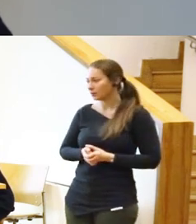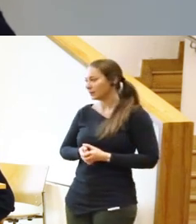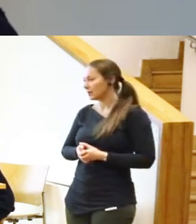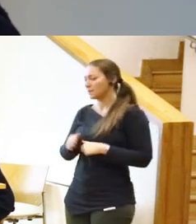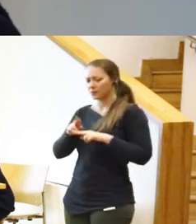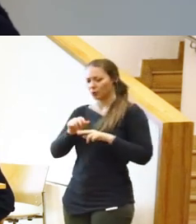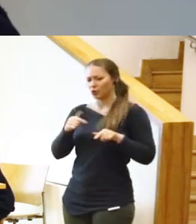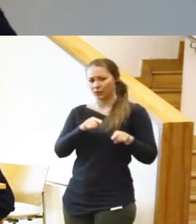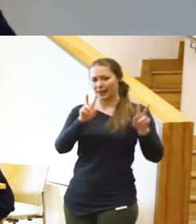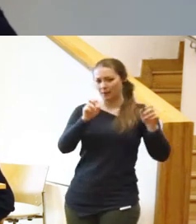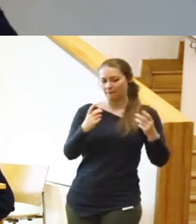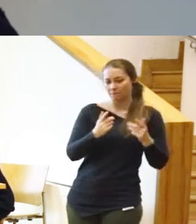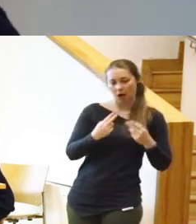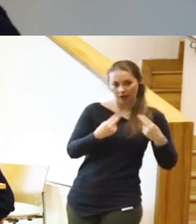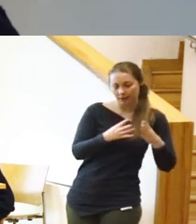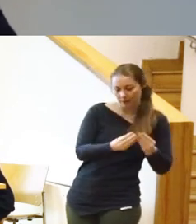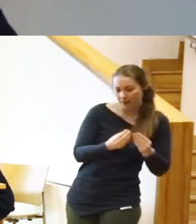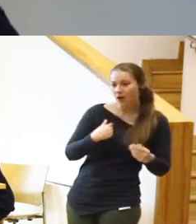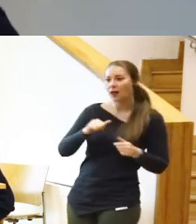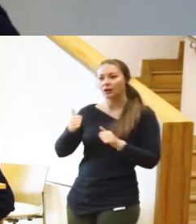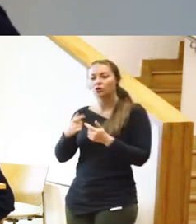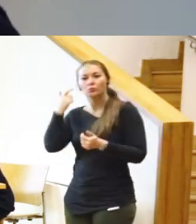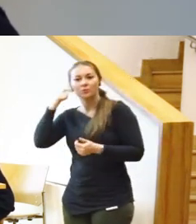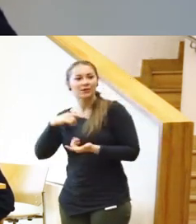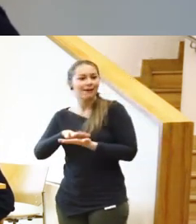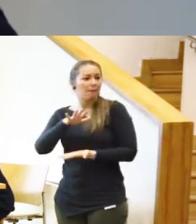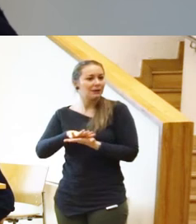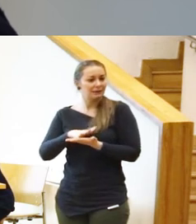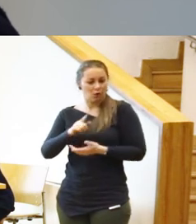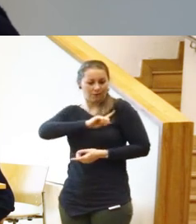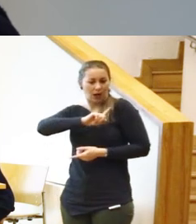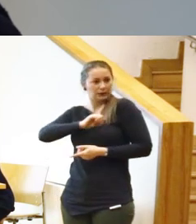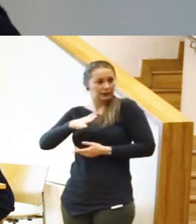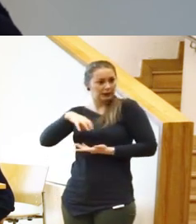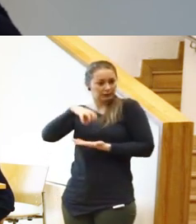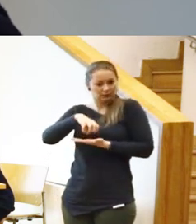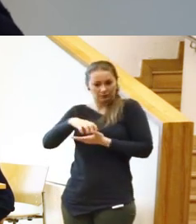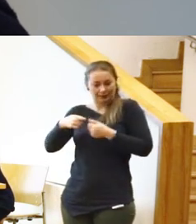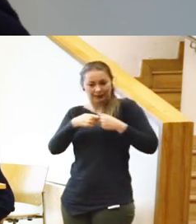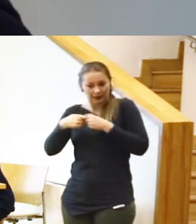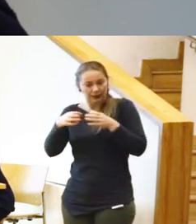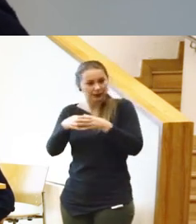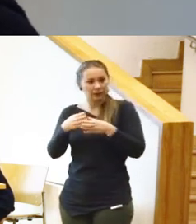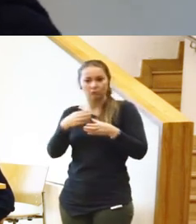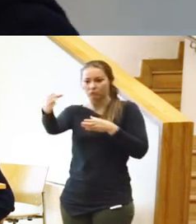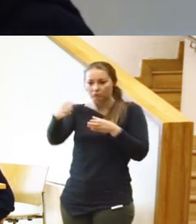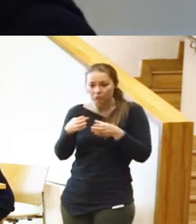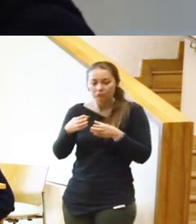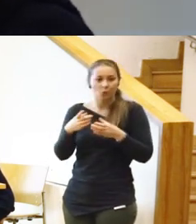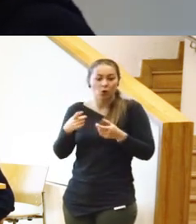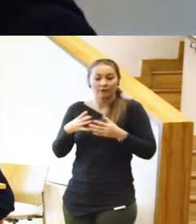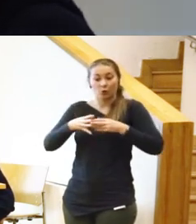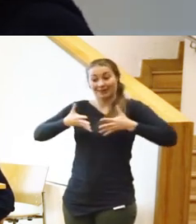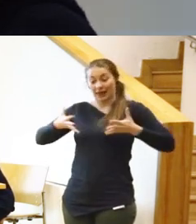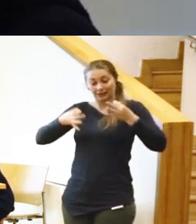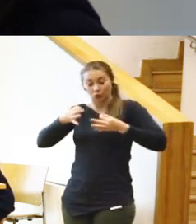chviličku vrátím. Ale že zároveň je tady téma té kapacity, konkrétní kapacity, ať už jedinců, anebo té celé instituce, co